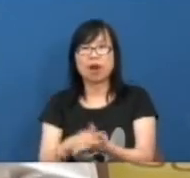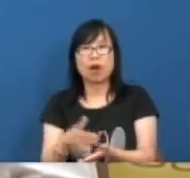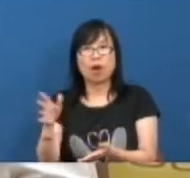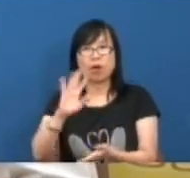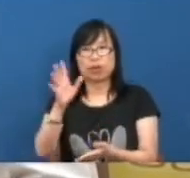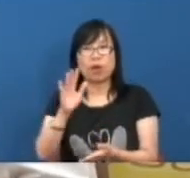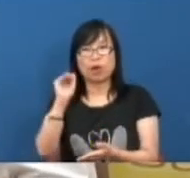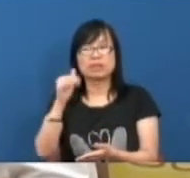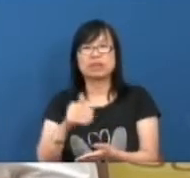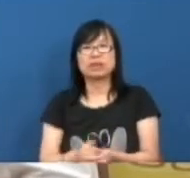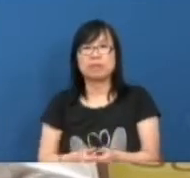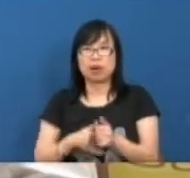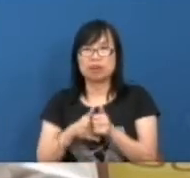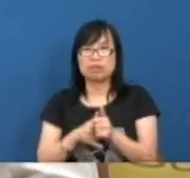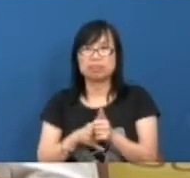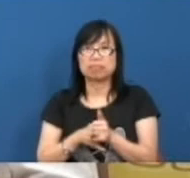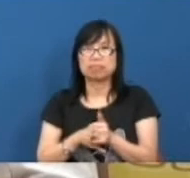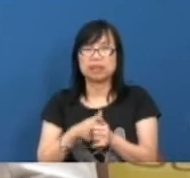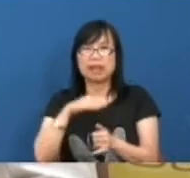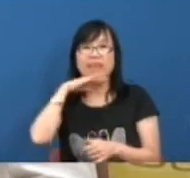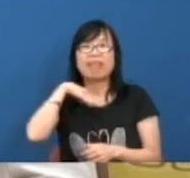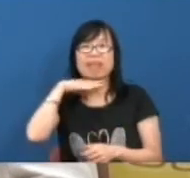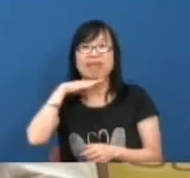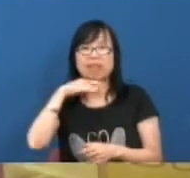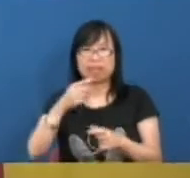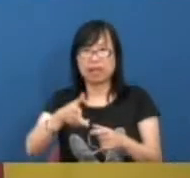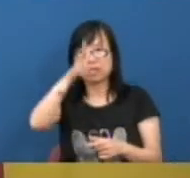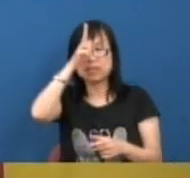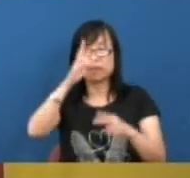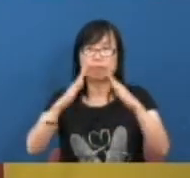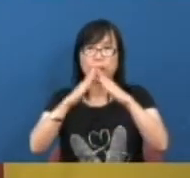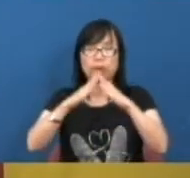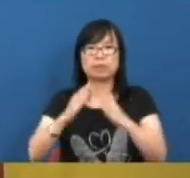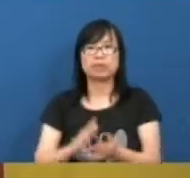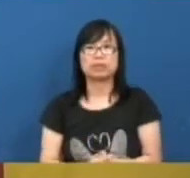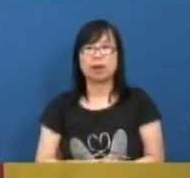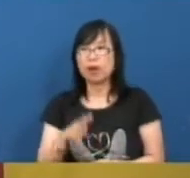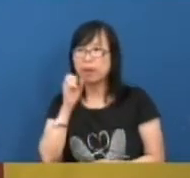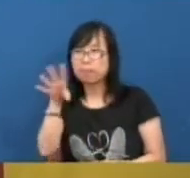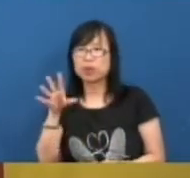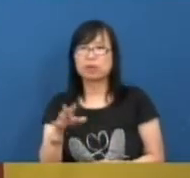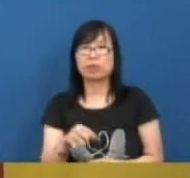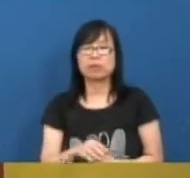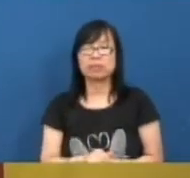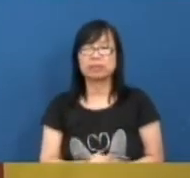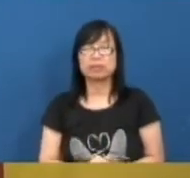啊，其實都有這些情況發生。 我想你說的那個情況呢，不單止是有